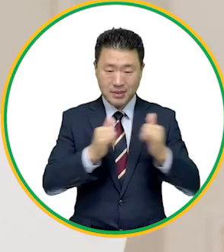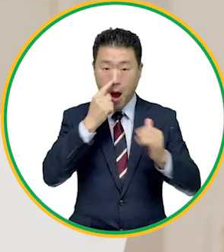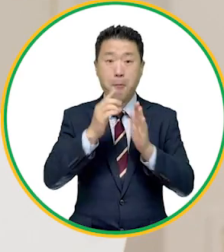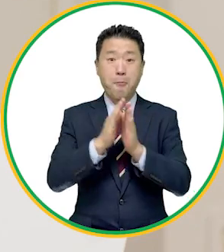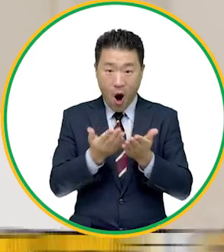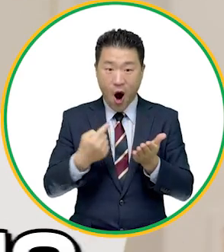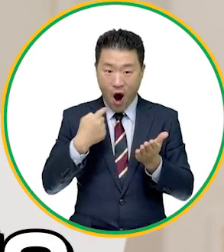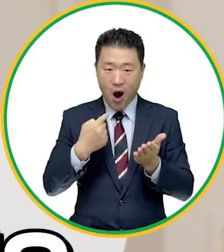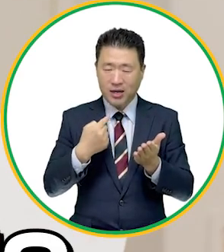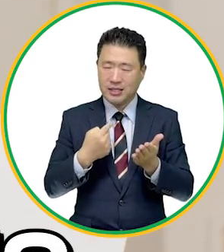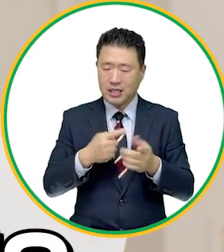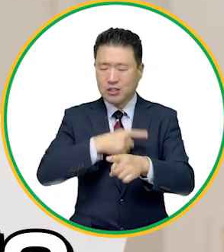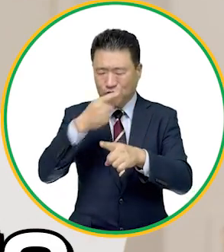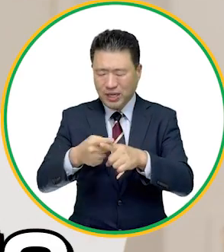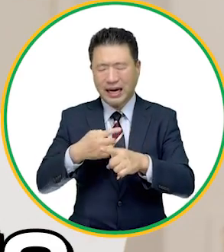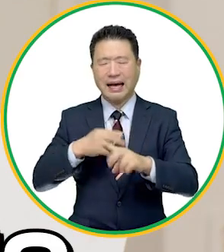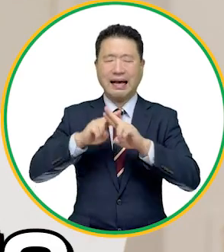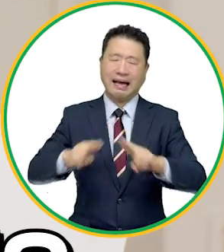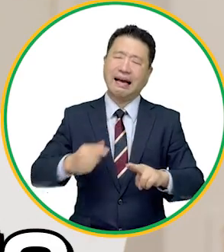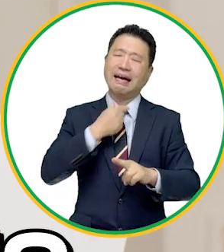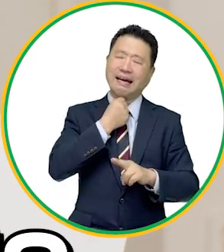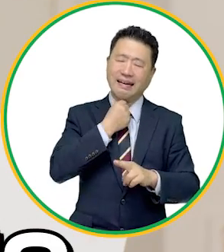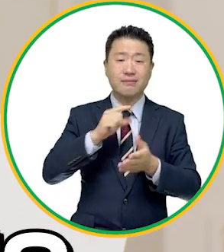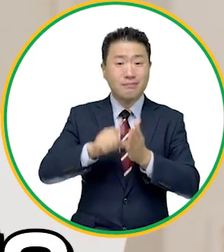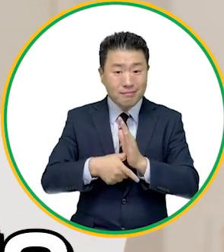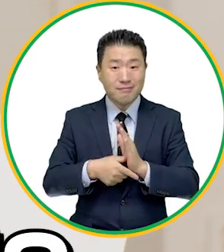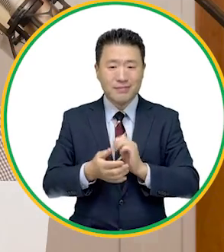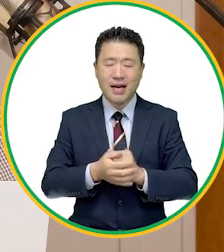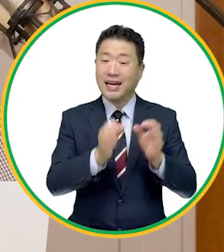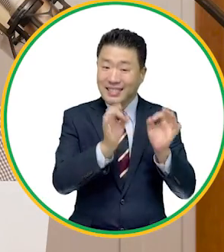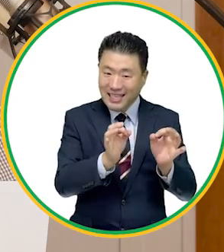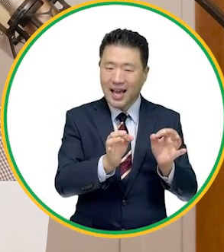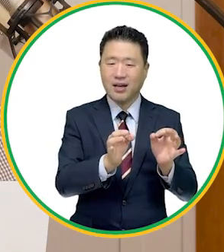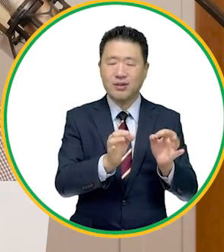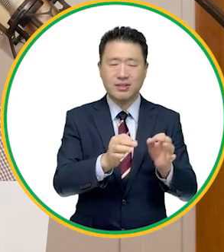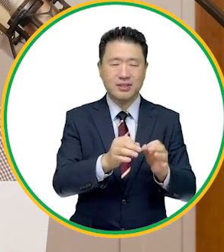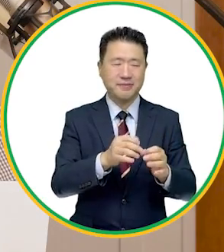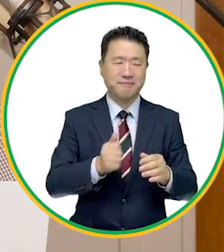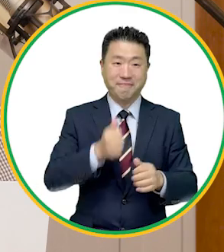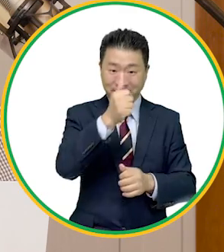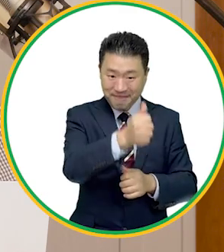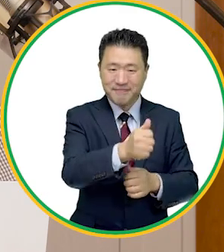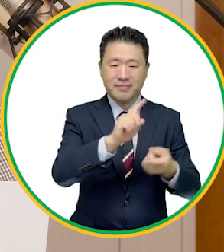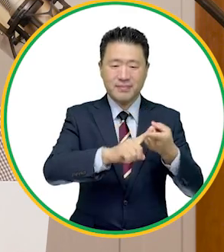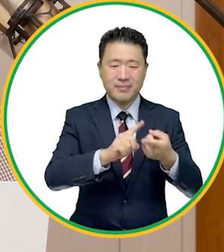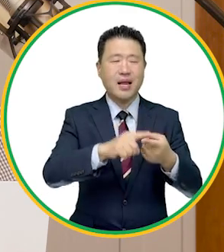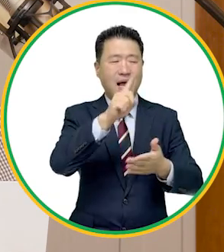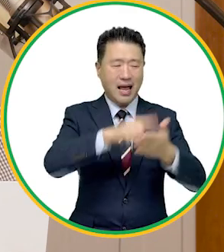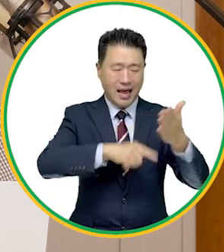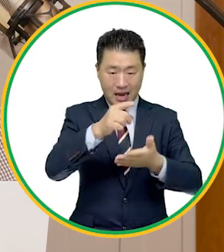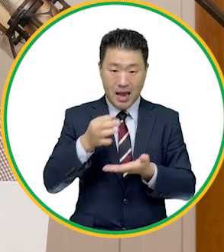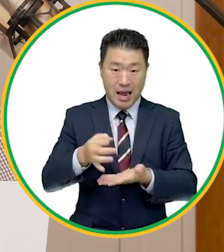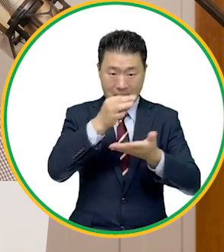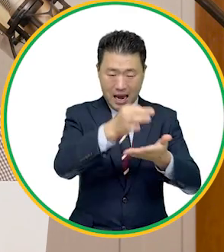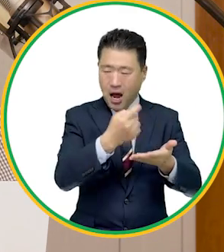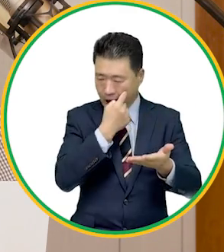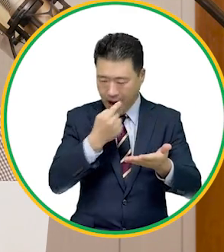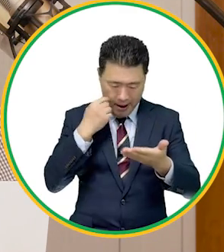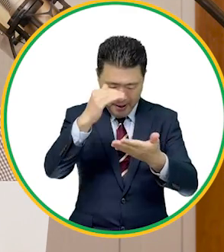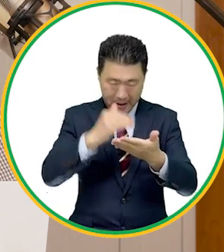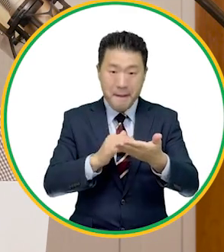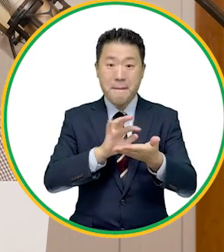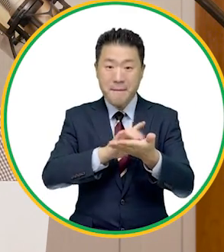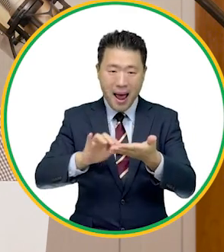가입자 본인이 주택연금 중도 해지를 원하는 경우 은행 등 취급 금융기관에 상환하셔야 하는